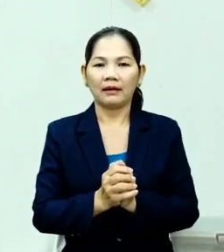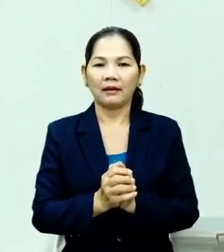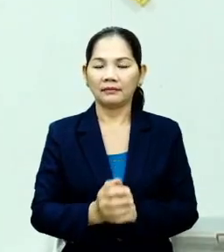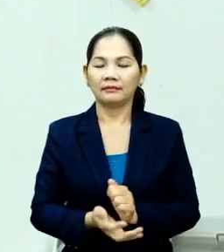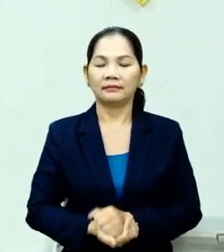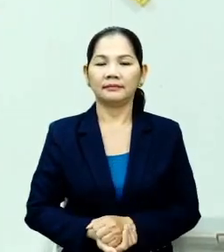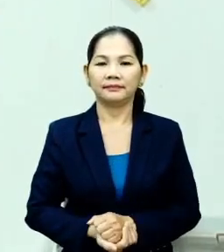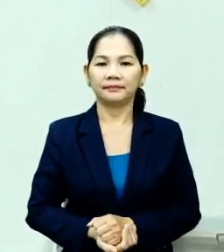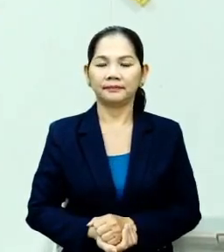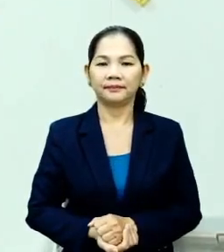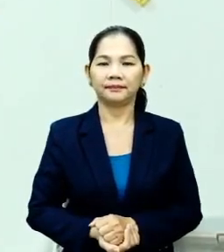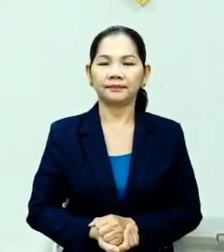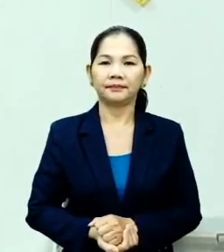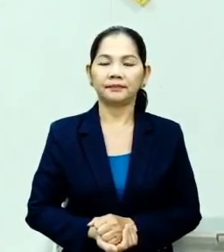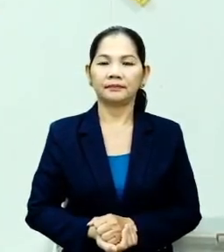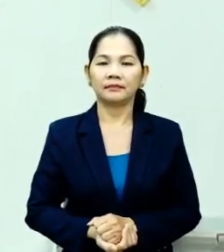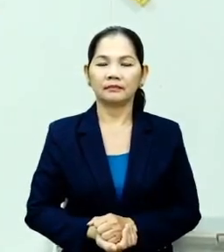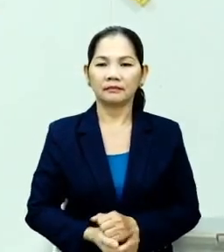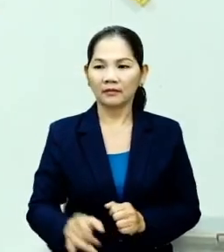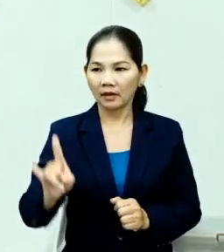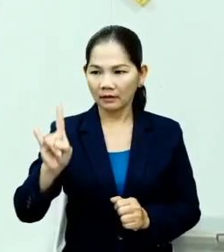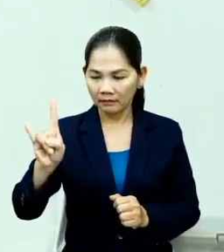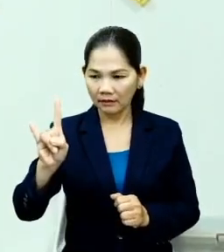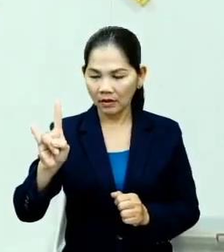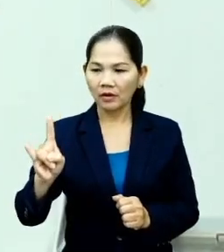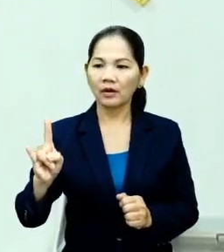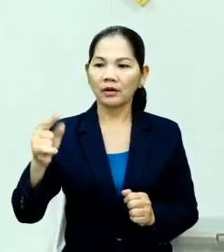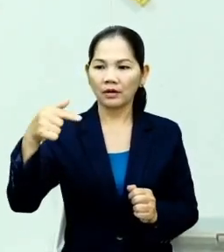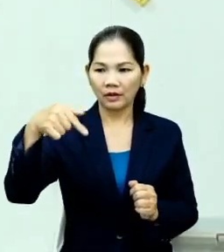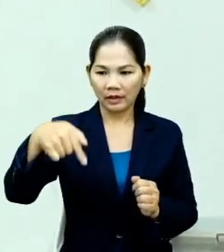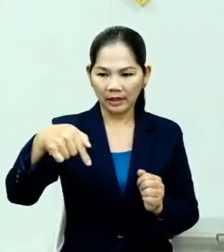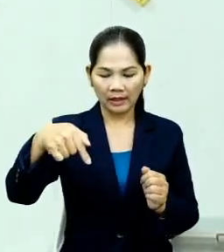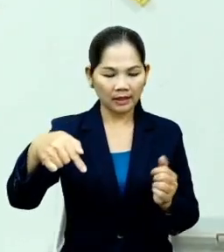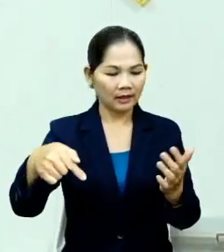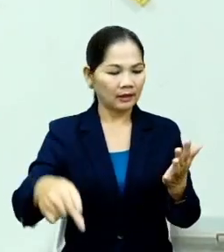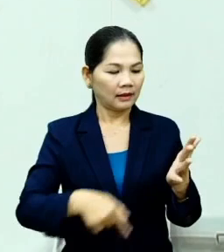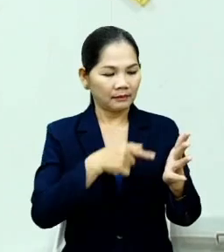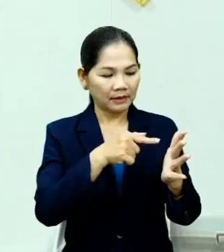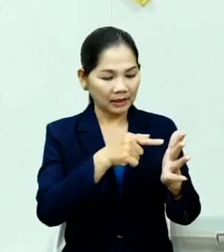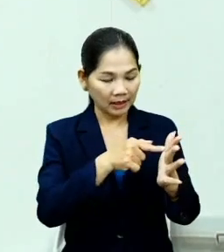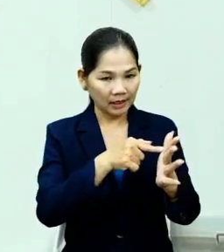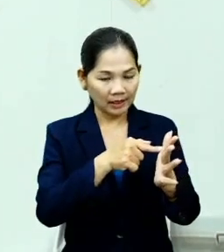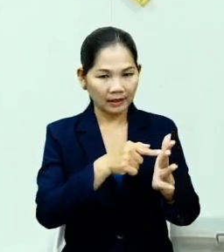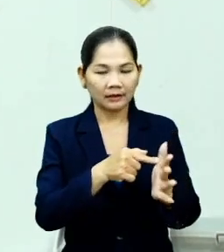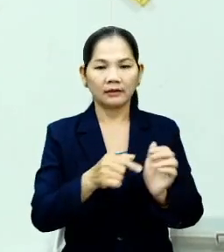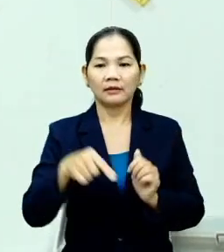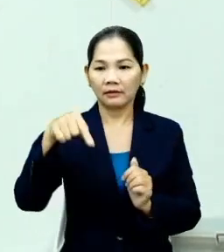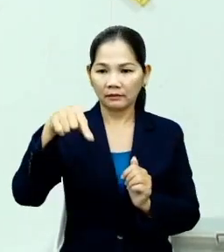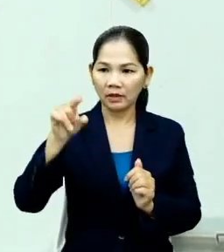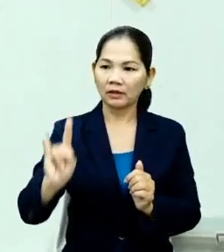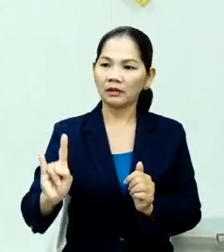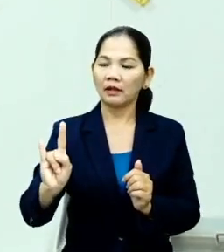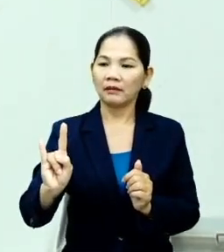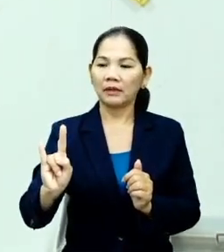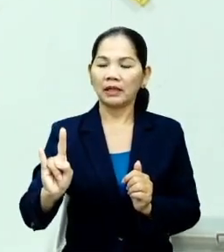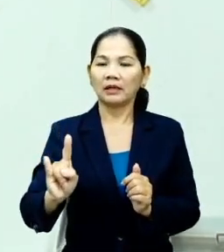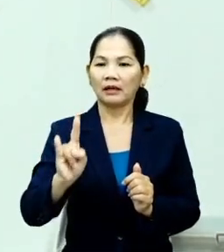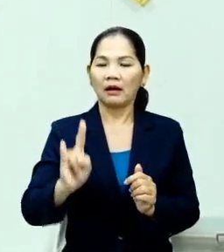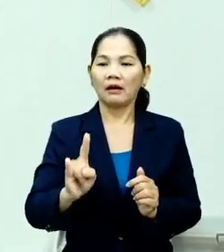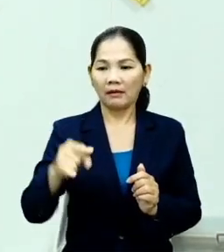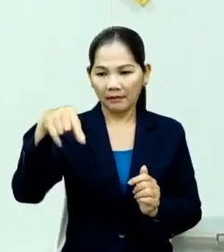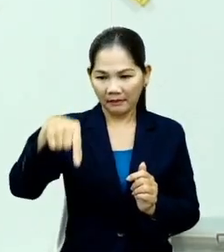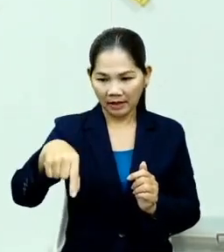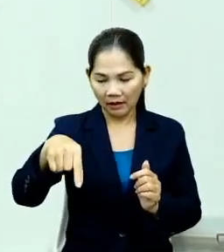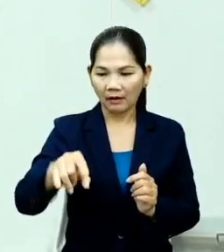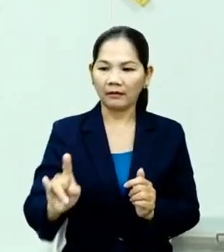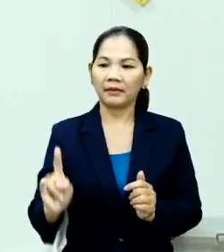mình nhỏ. Chà mà đang tiện đó con. Chà mình nhỏ é mình nhẹ. Mình nhẹ nâng